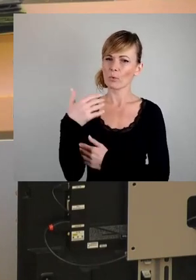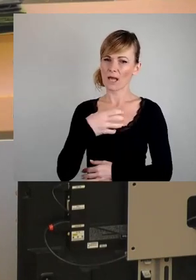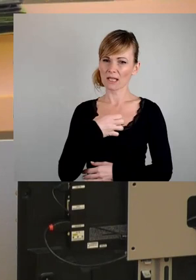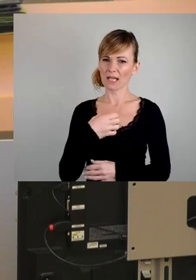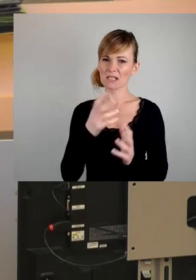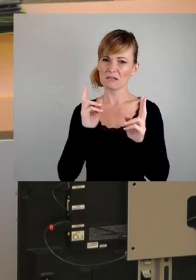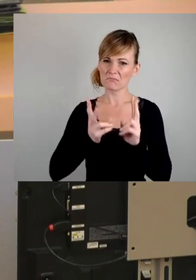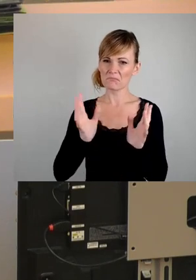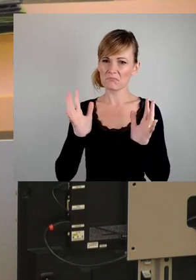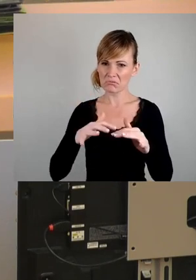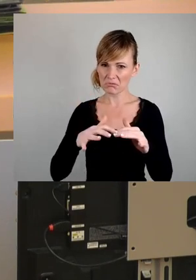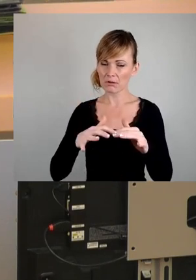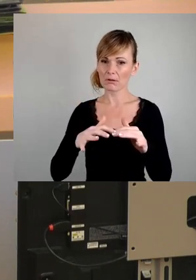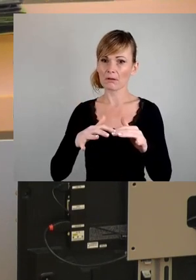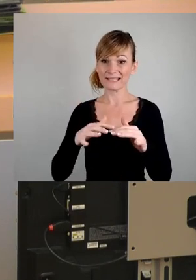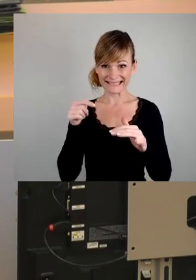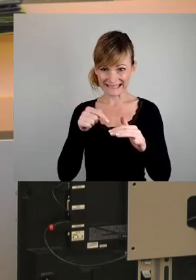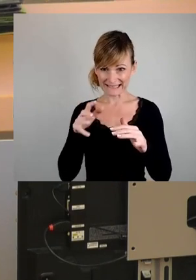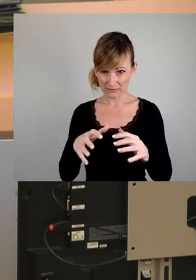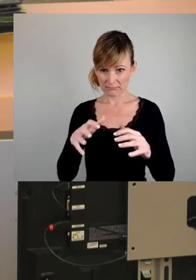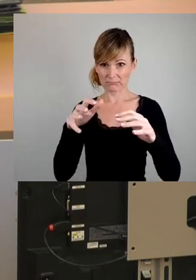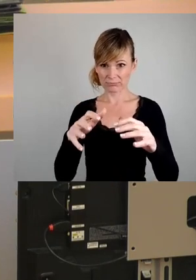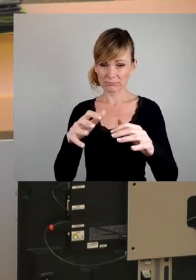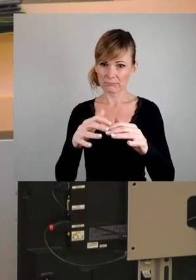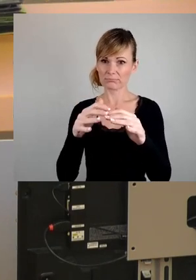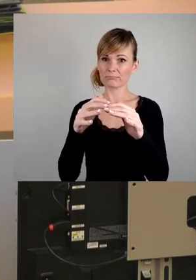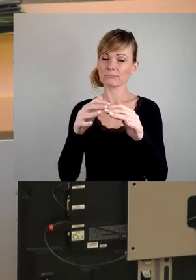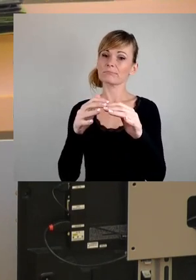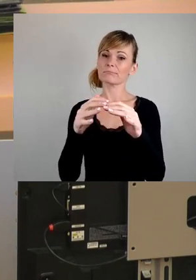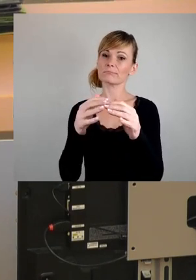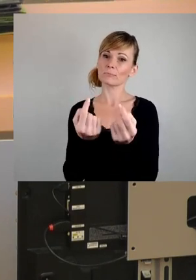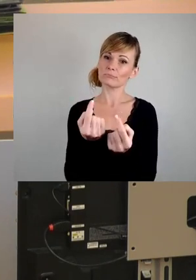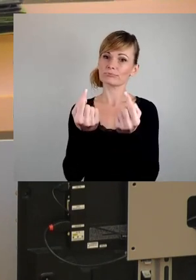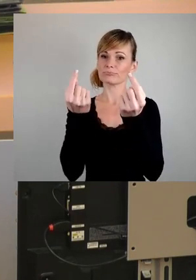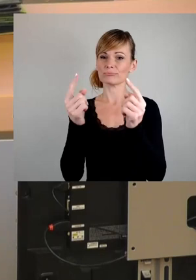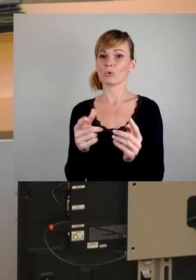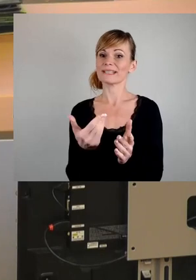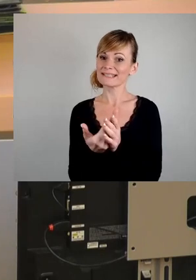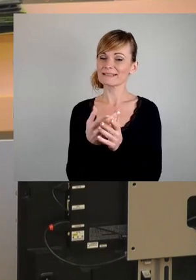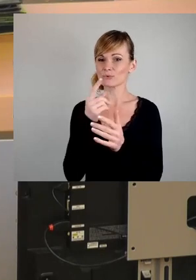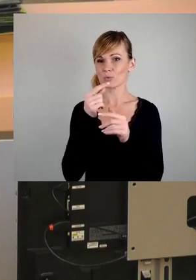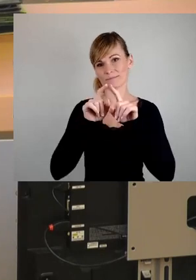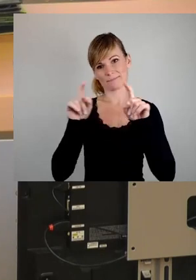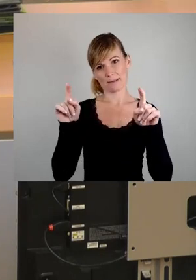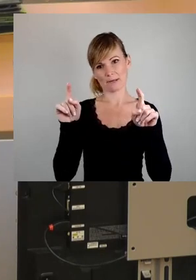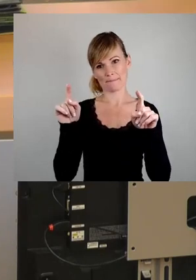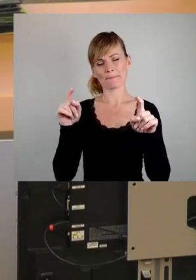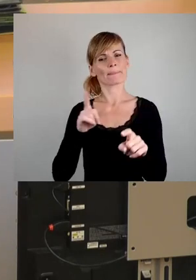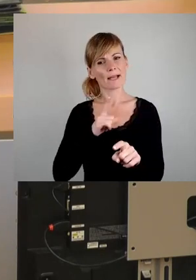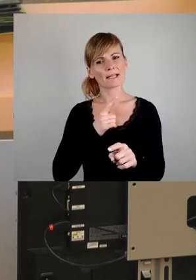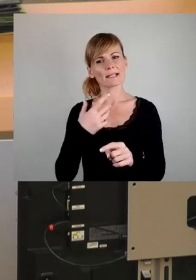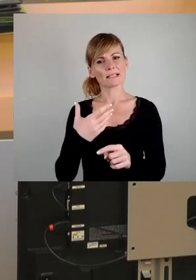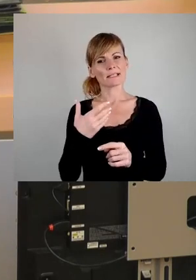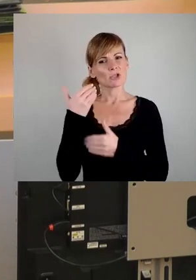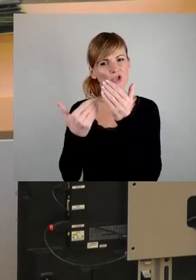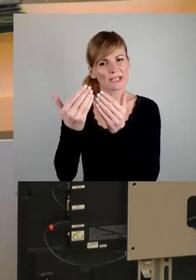sind das Leitmotiv der Bewerbung. Allerdings reicht Dresdens Geschichte deutlich weiter. Wir haben im Dresdner Südosten in Nickern